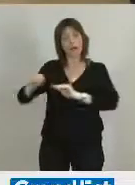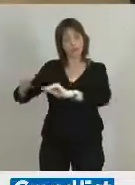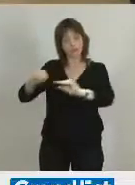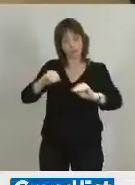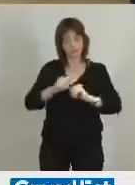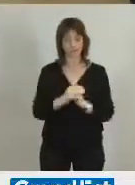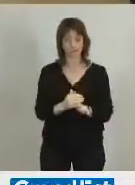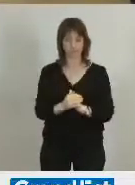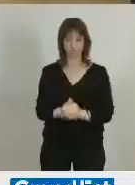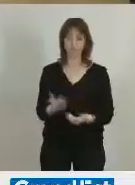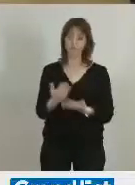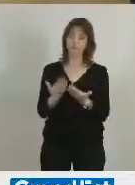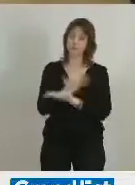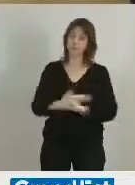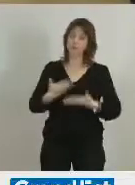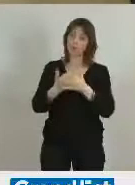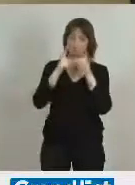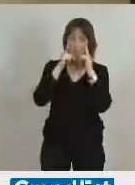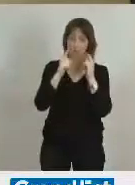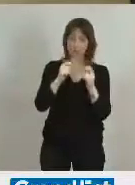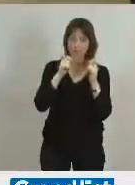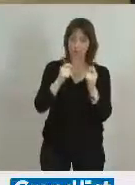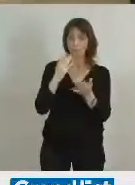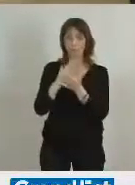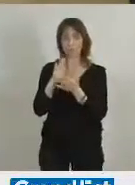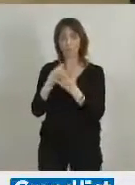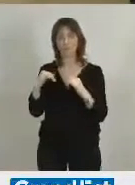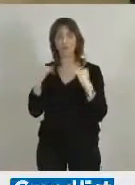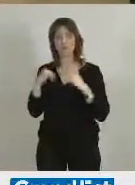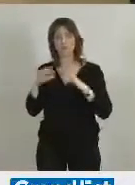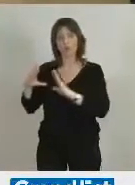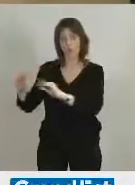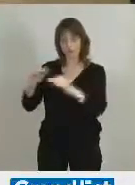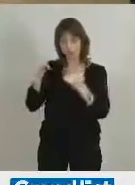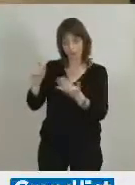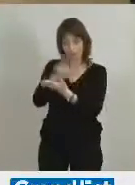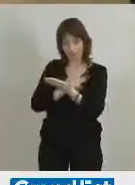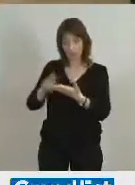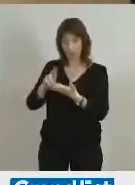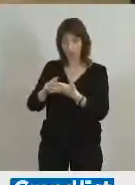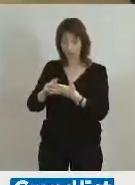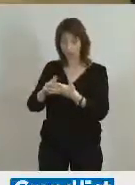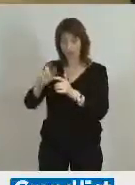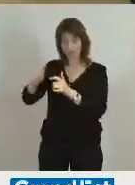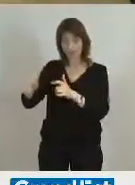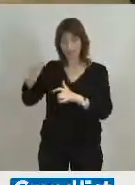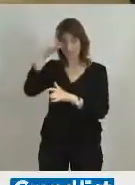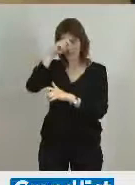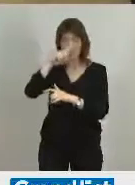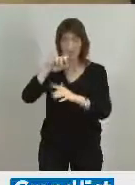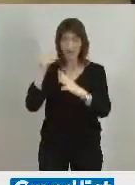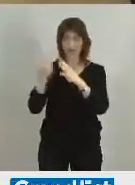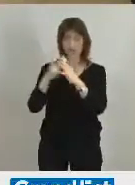cette situation car les jeunes habitants de la région ont plus de difficultés à s'insérer professionnellement, notamment dans